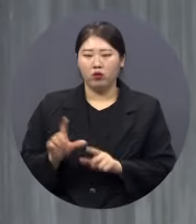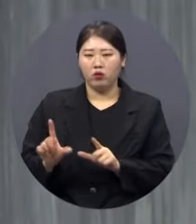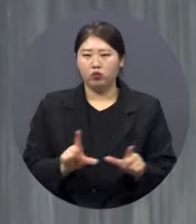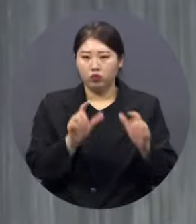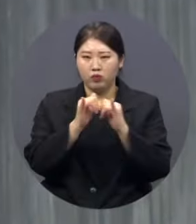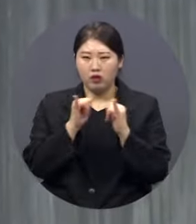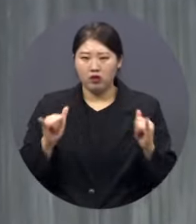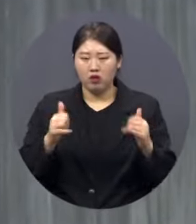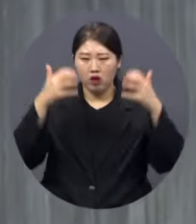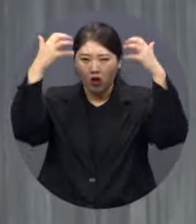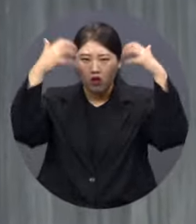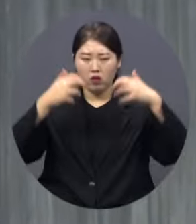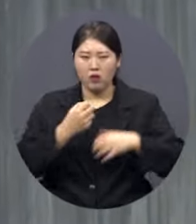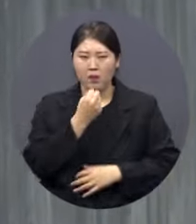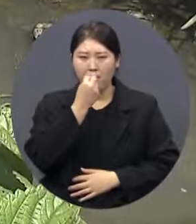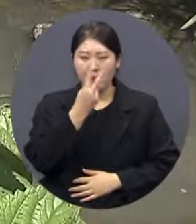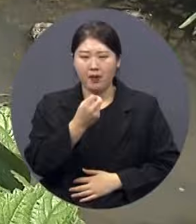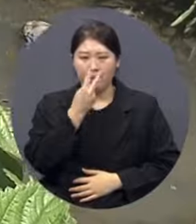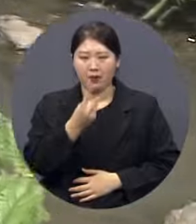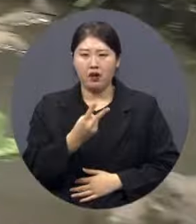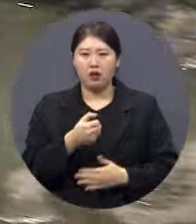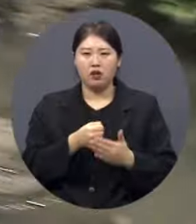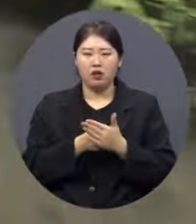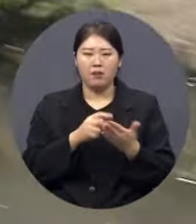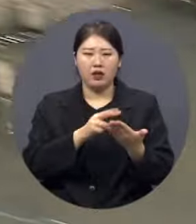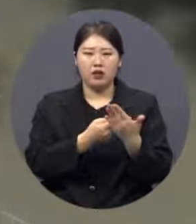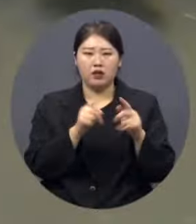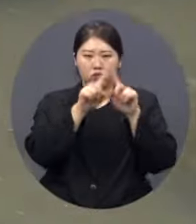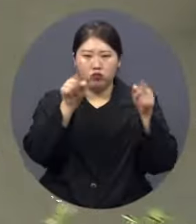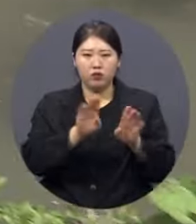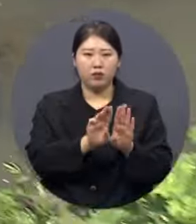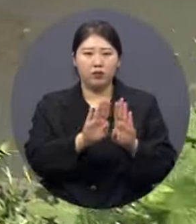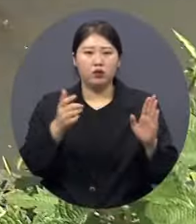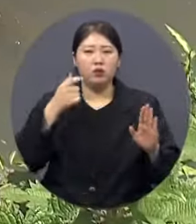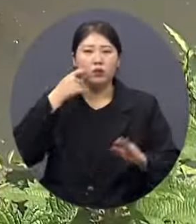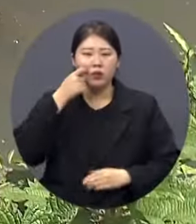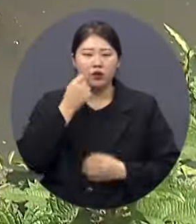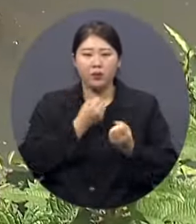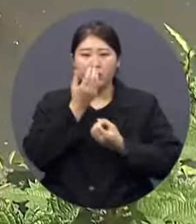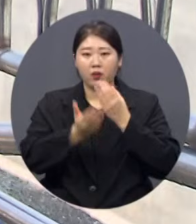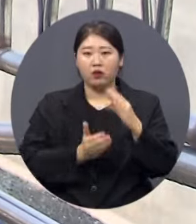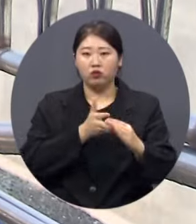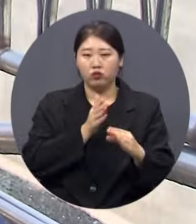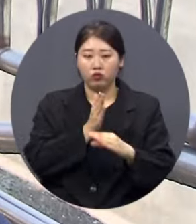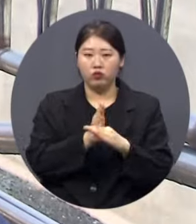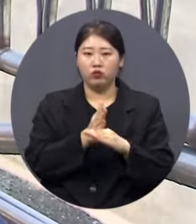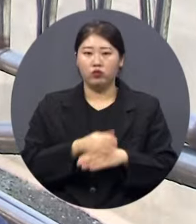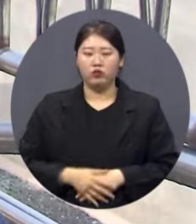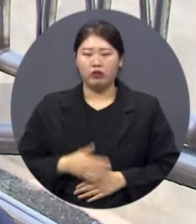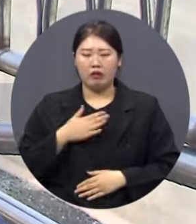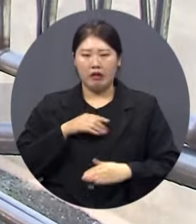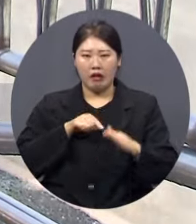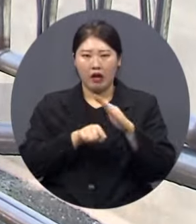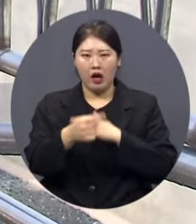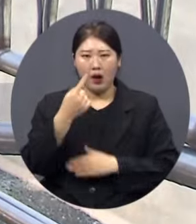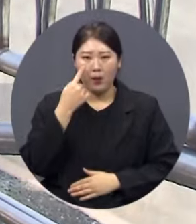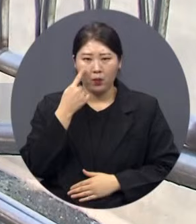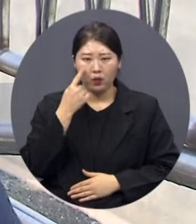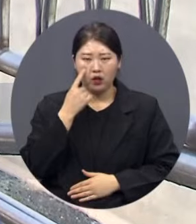주민들은 폭염에도 코를 찌르는 악취에 창문을 열지 못한다고 호소합니다. 와 보니까 그